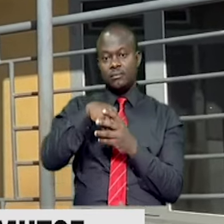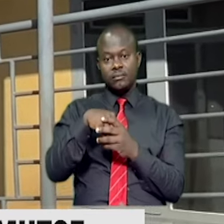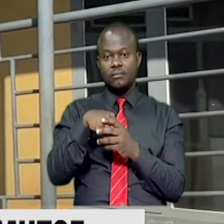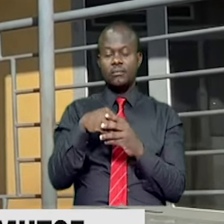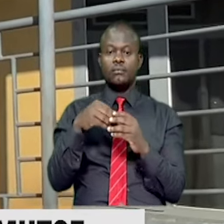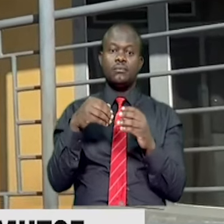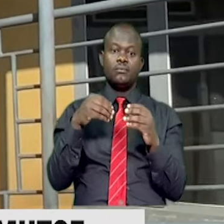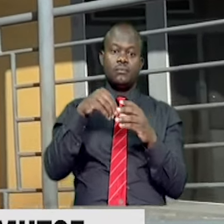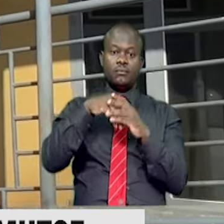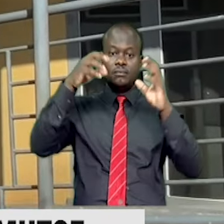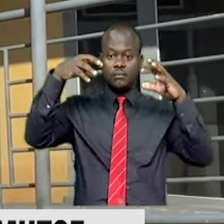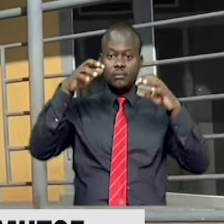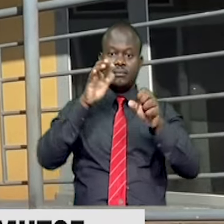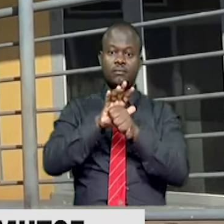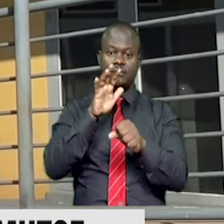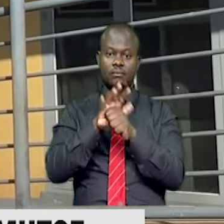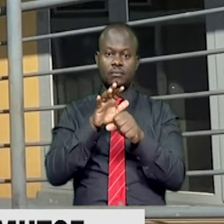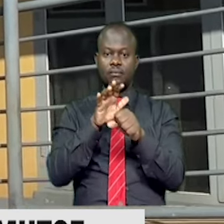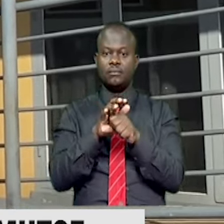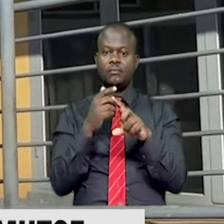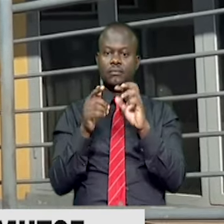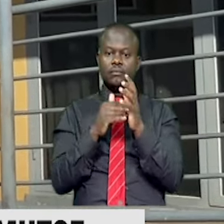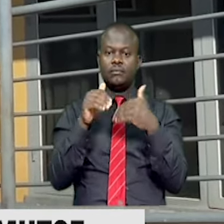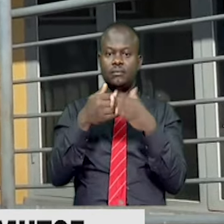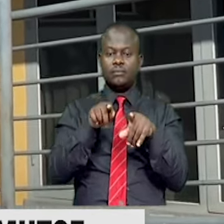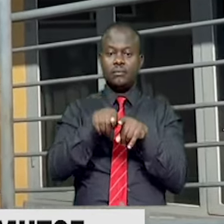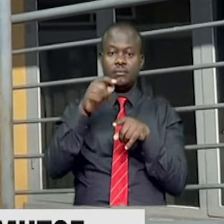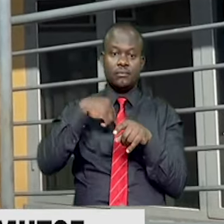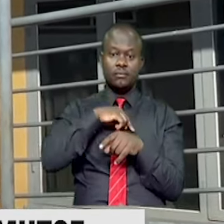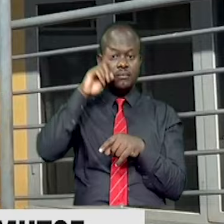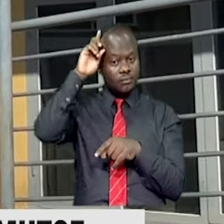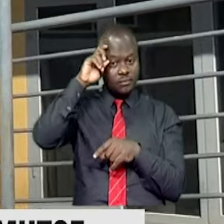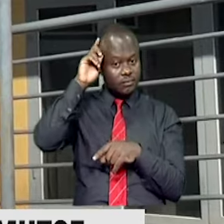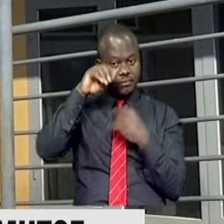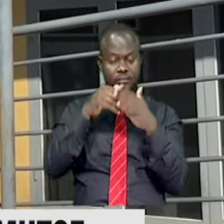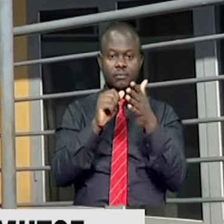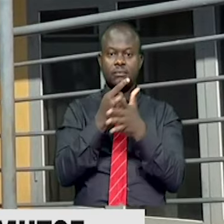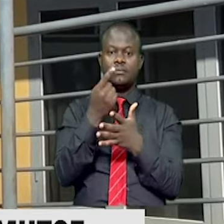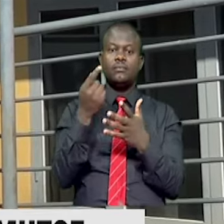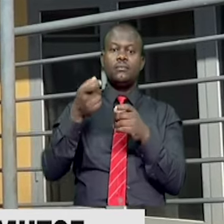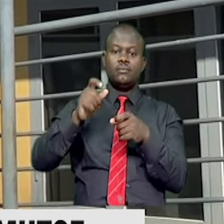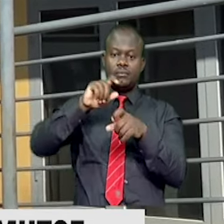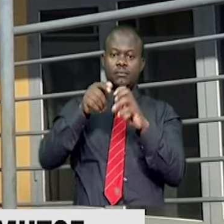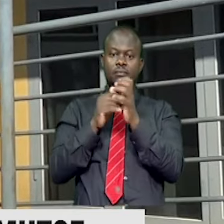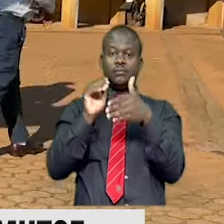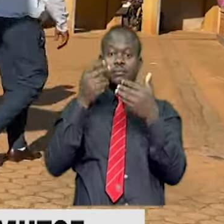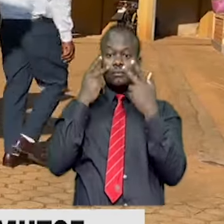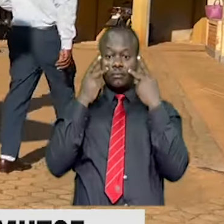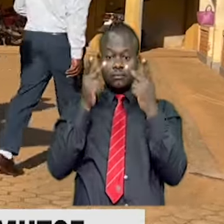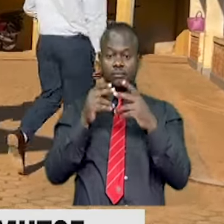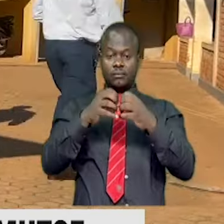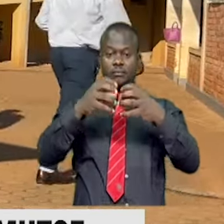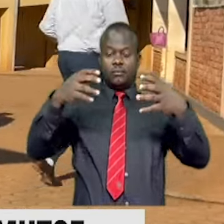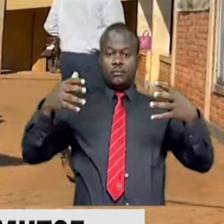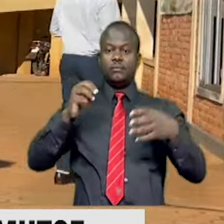cyari kirimo imvura nyinshi cyane nacyo dukekereza ko byatumye imibu yiyongera ikabonaho yororokera. Mwirwa